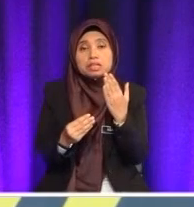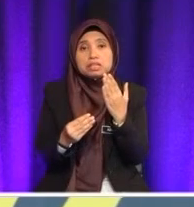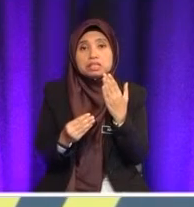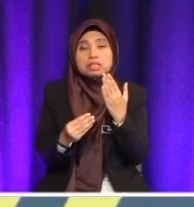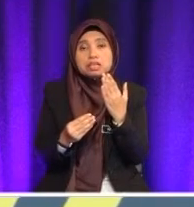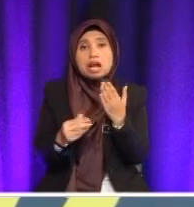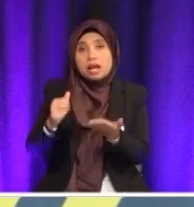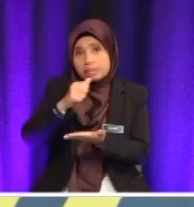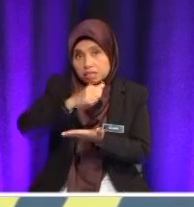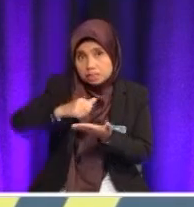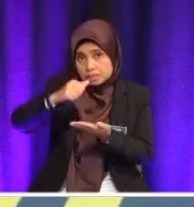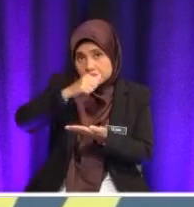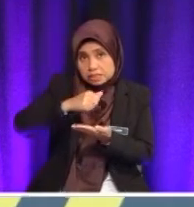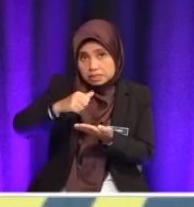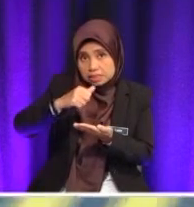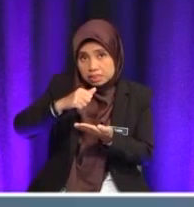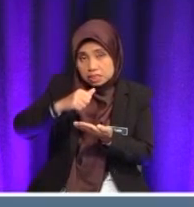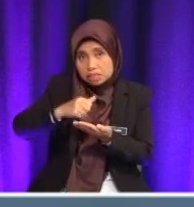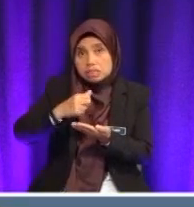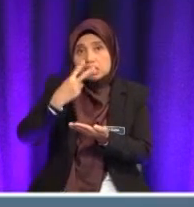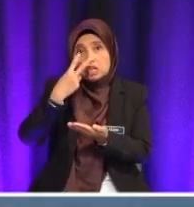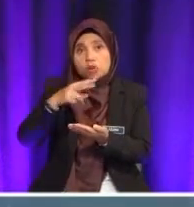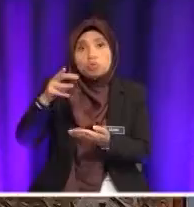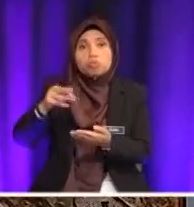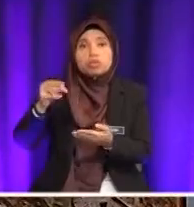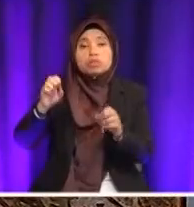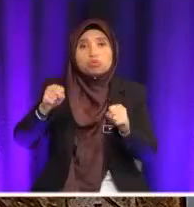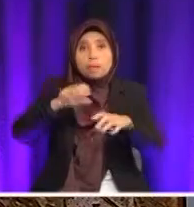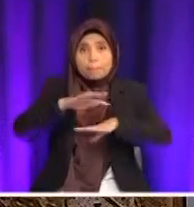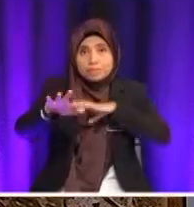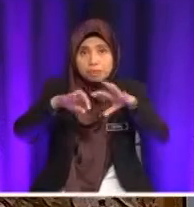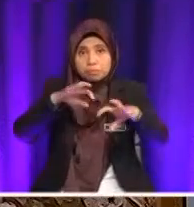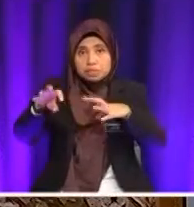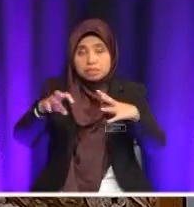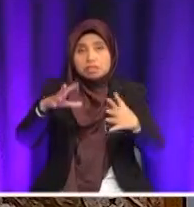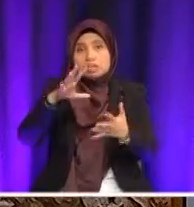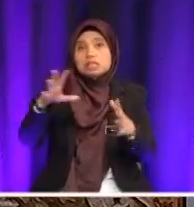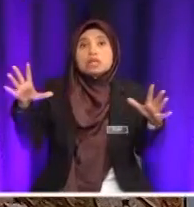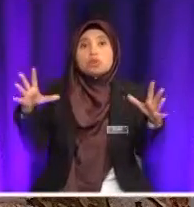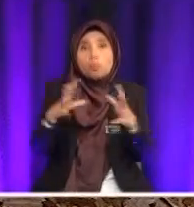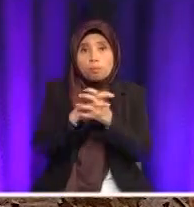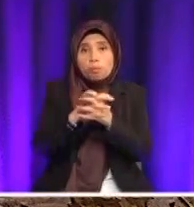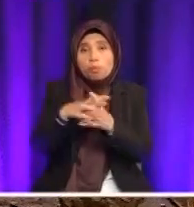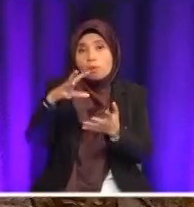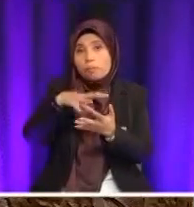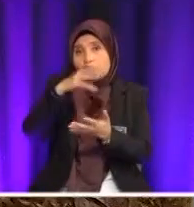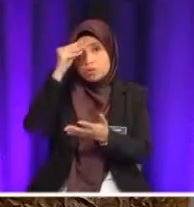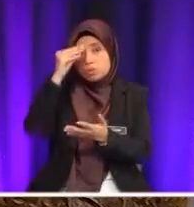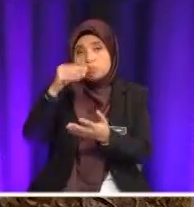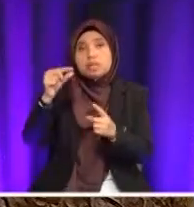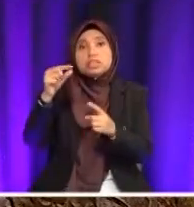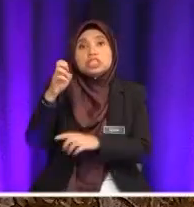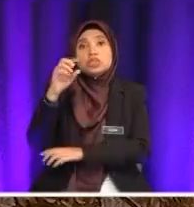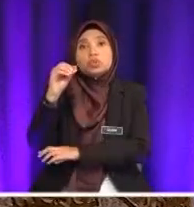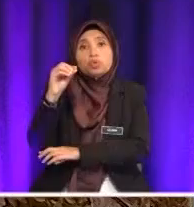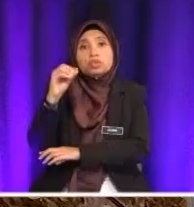yang menganalisis yaitu melihat murid mencerahkan mengu kepada eliman ataupun